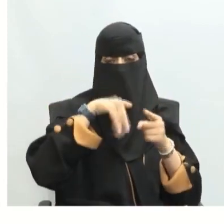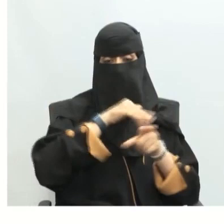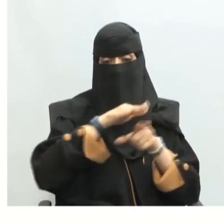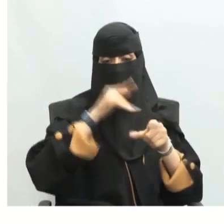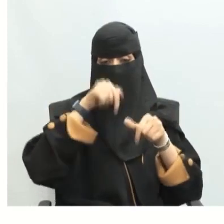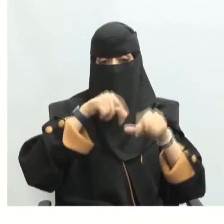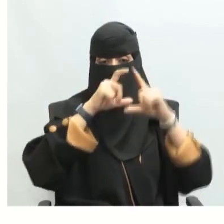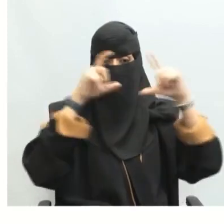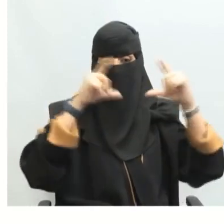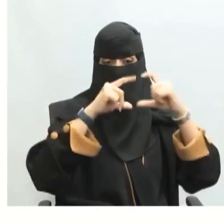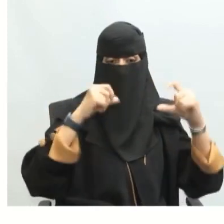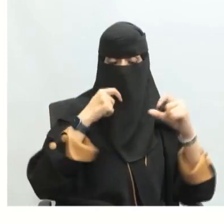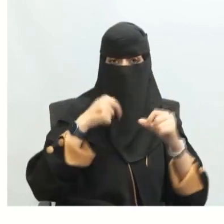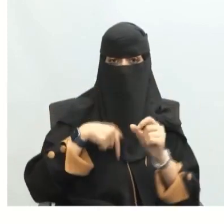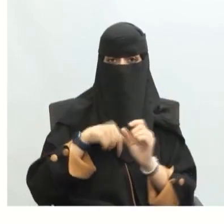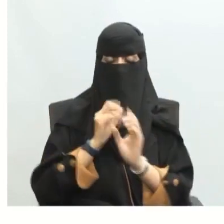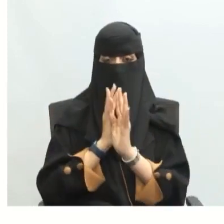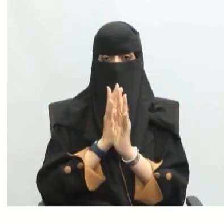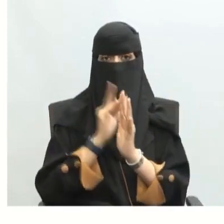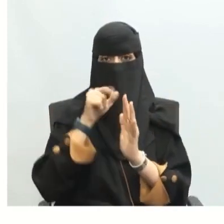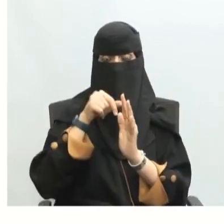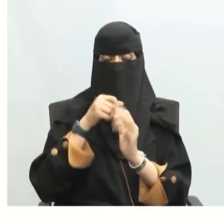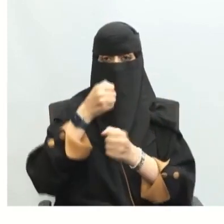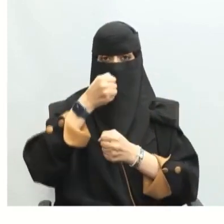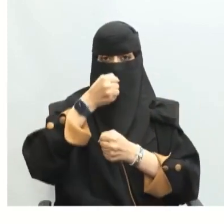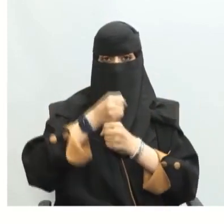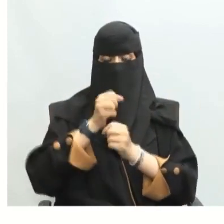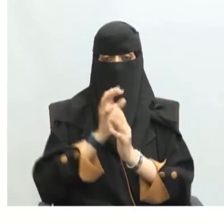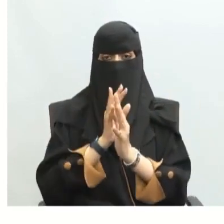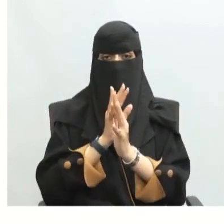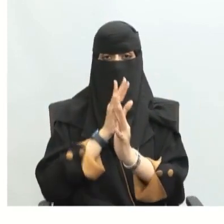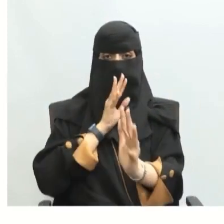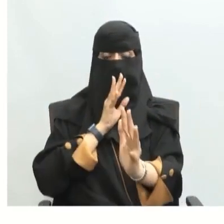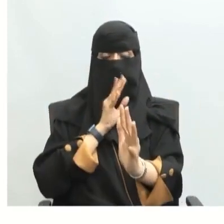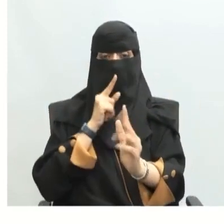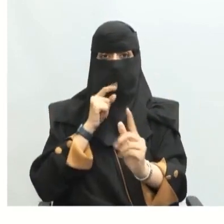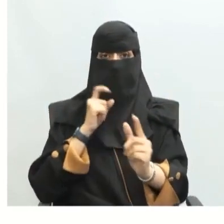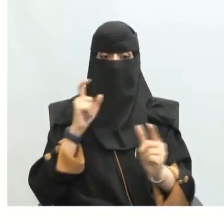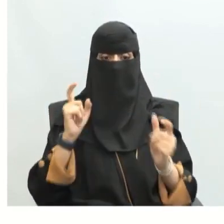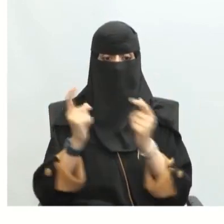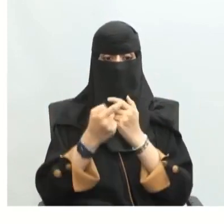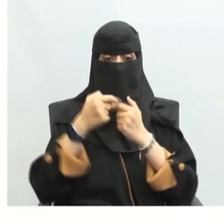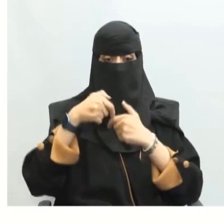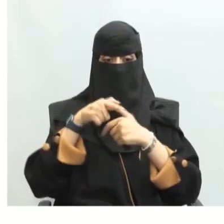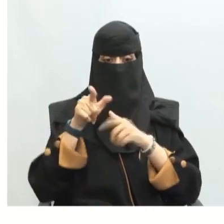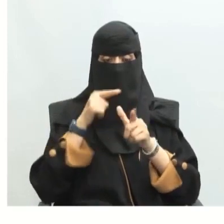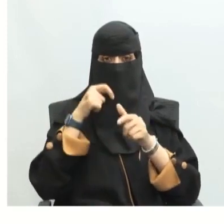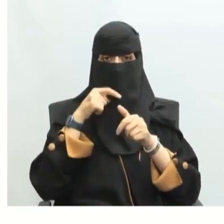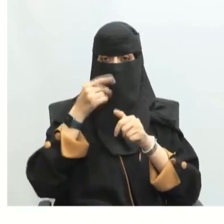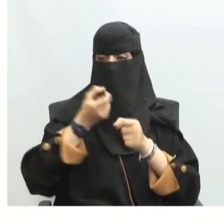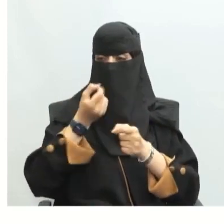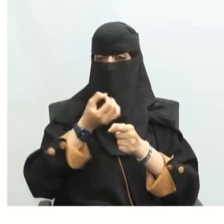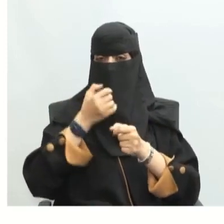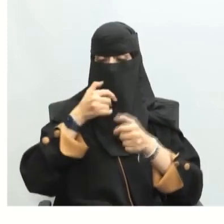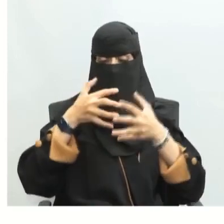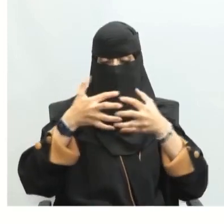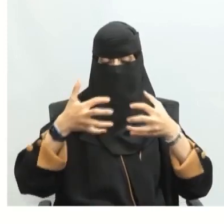لهذا المركز نقف صفا واحدا ضد كل ما يحاك لتفكيك لحمتنا الوطنيه